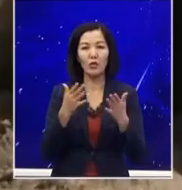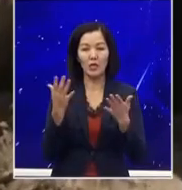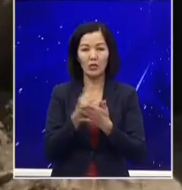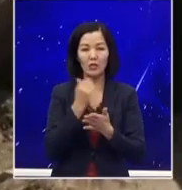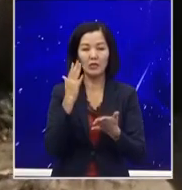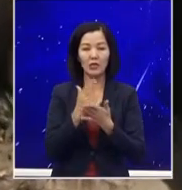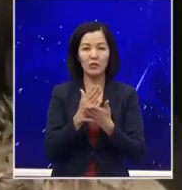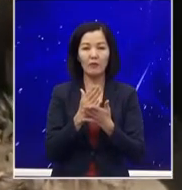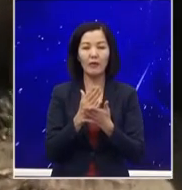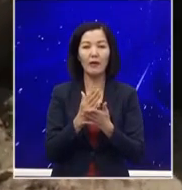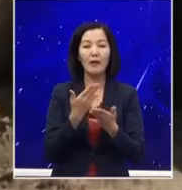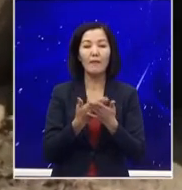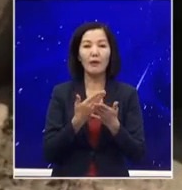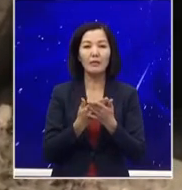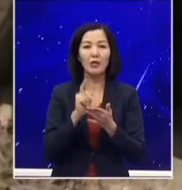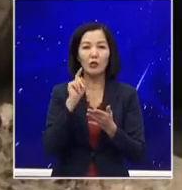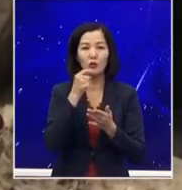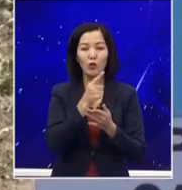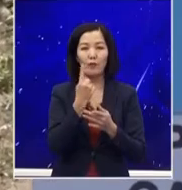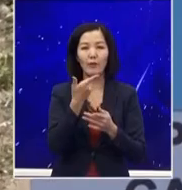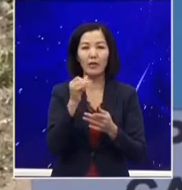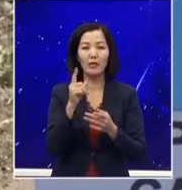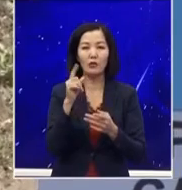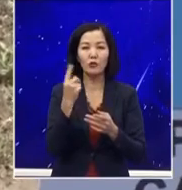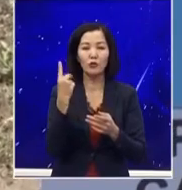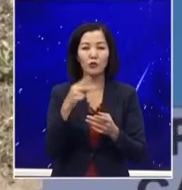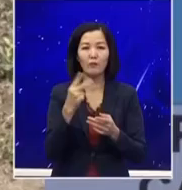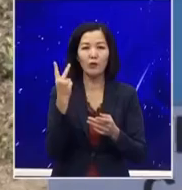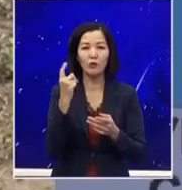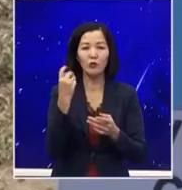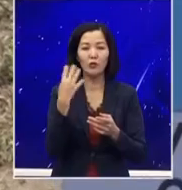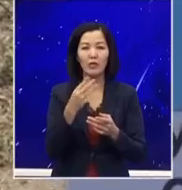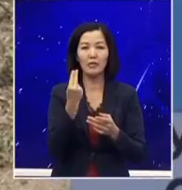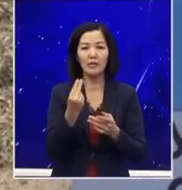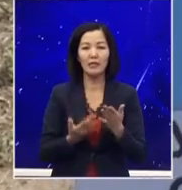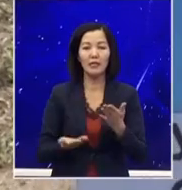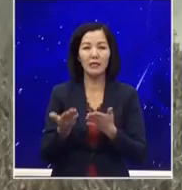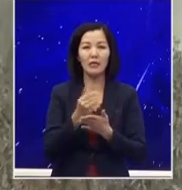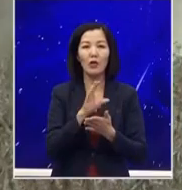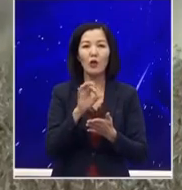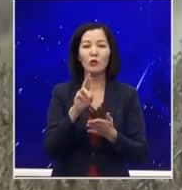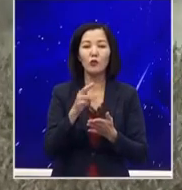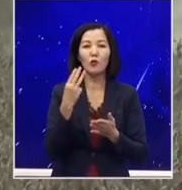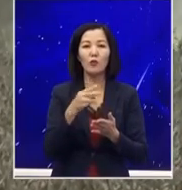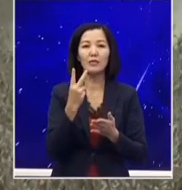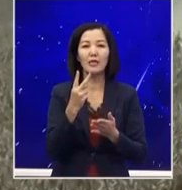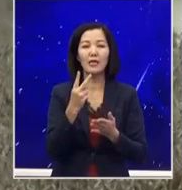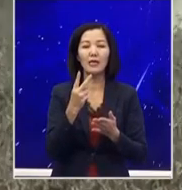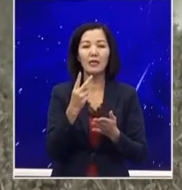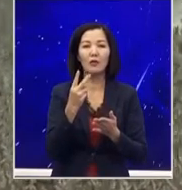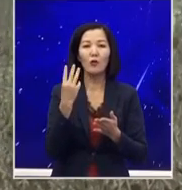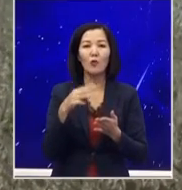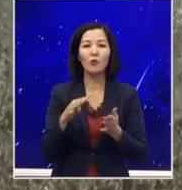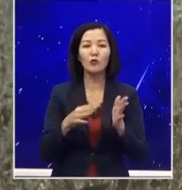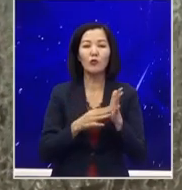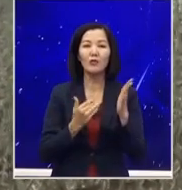нәтижеге қол жеткізіп отыр. Мәселен, жүгері әр гектарына 120-140 центнерден ал соя 32-ден 49 центнерге дейін